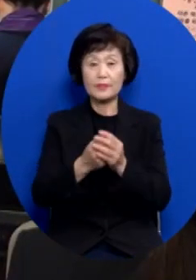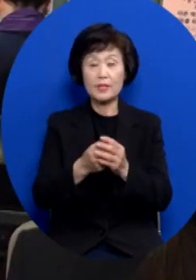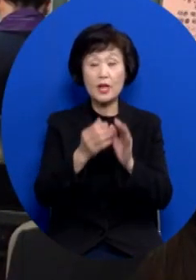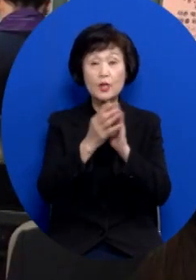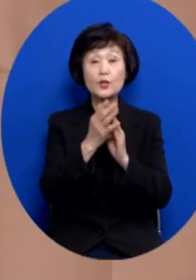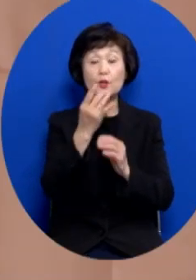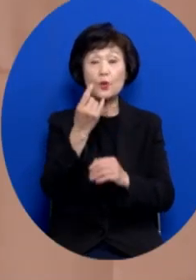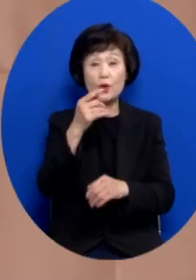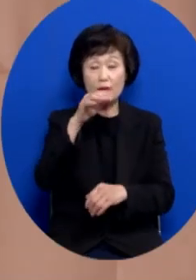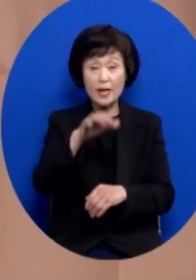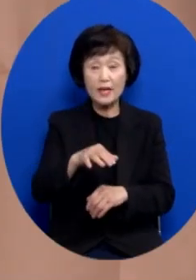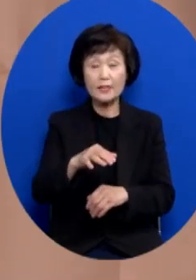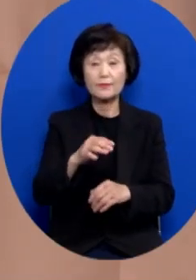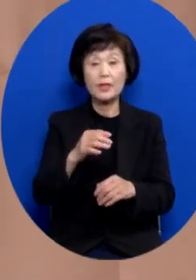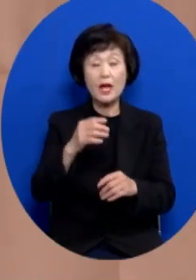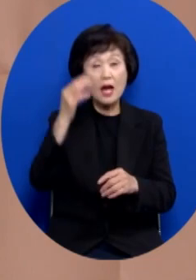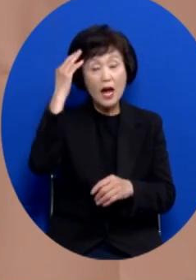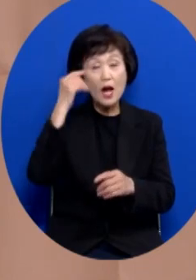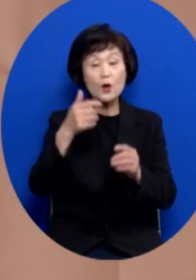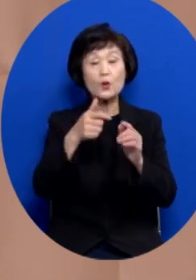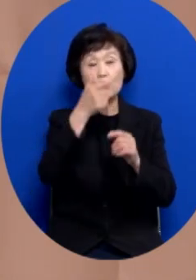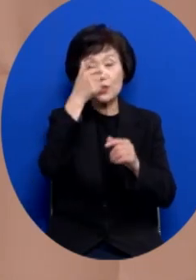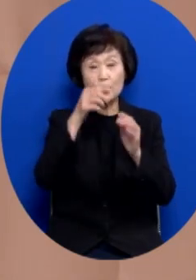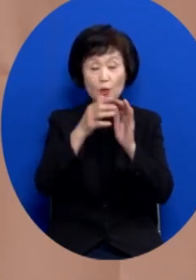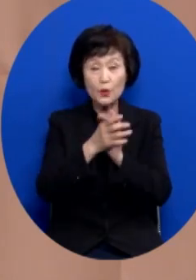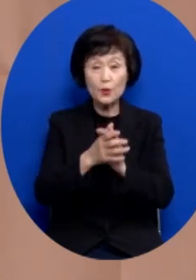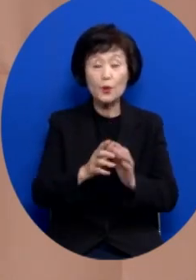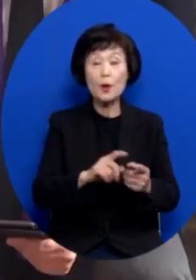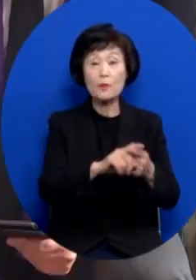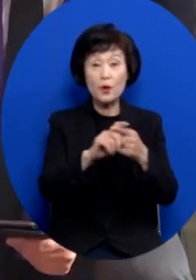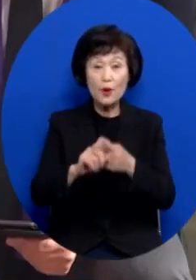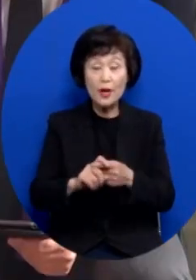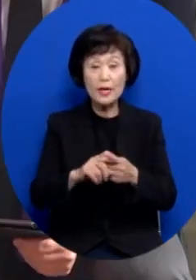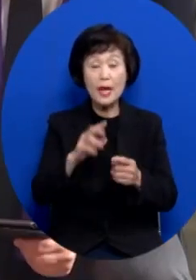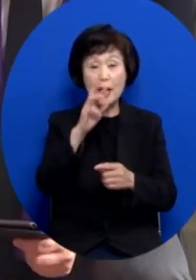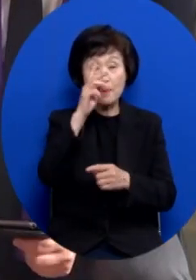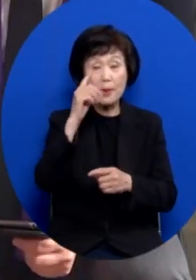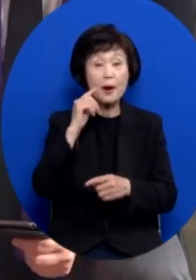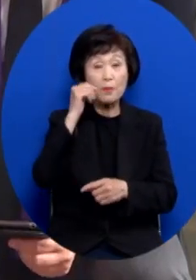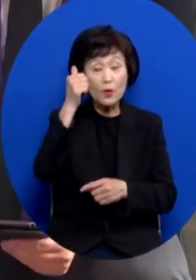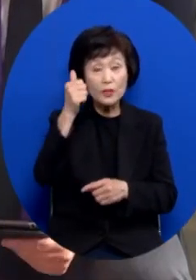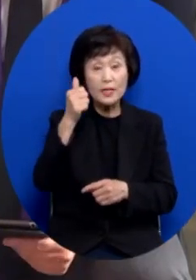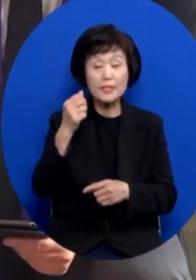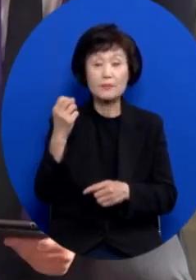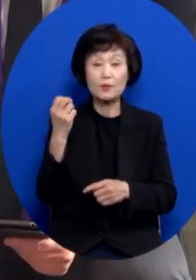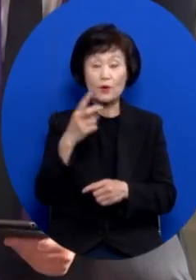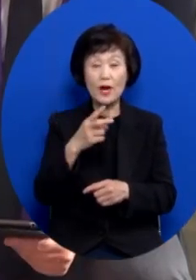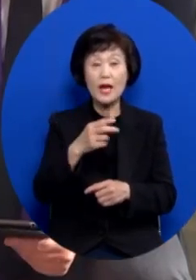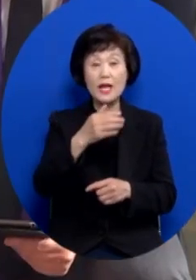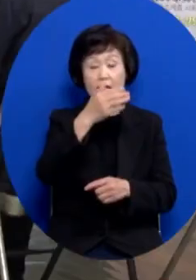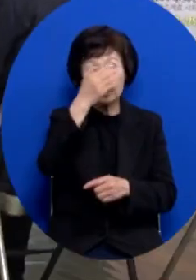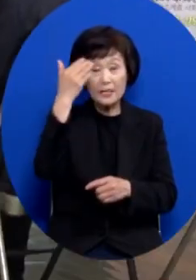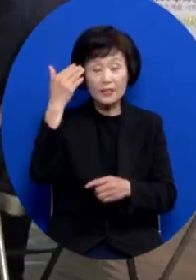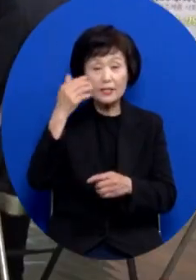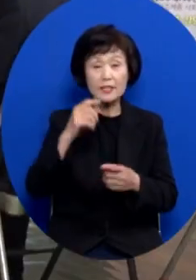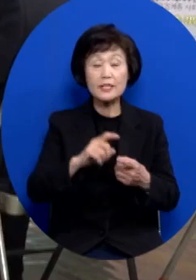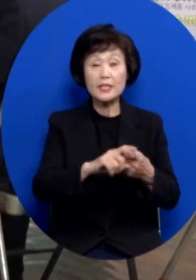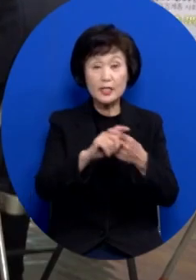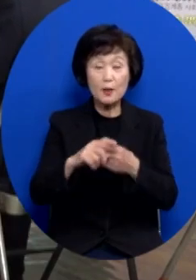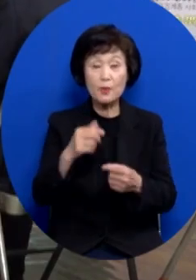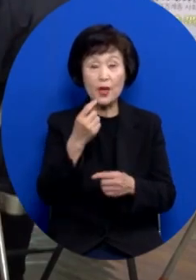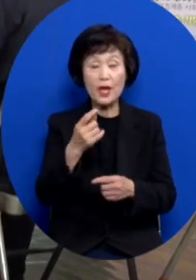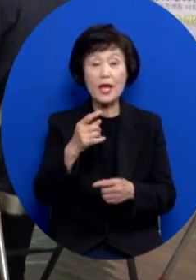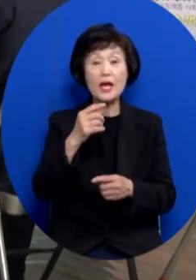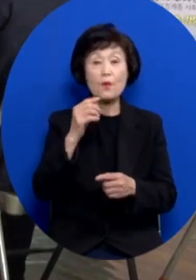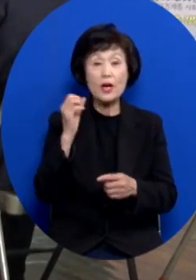기도회는 한국기독교교회협의회 정의평화위원회 박재영 목사의 인도와 한국기독청년협의회 하성웅 총무의